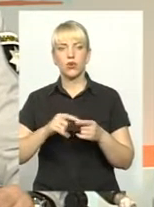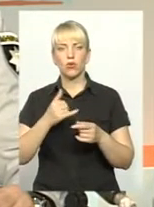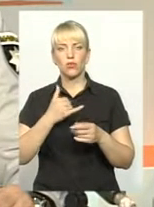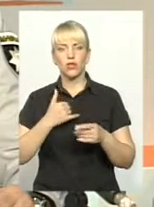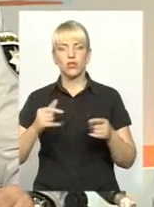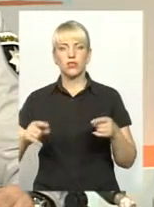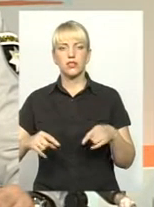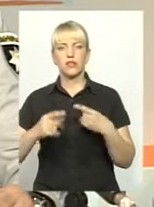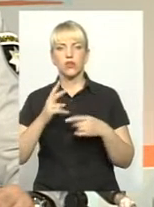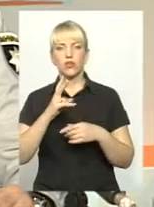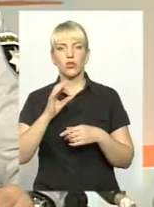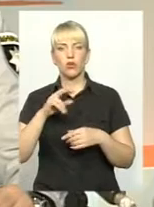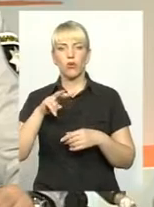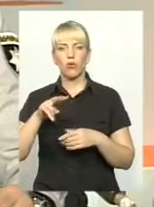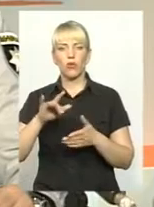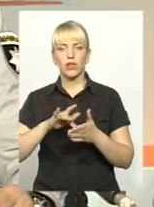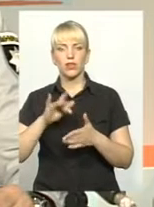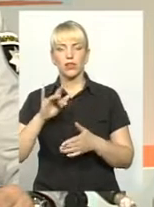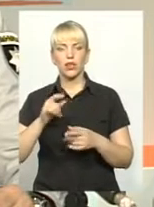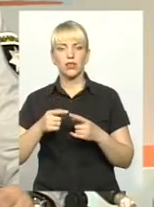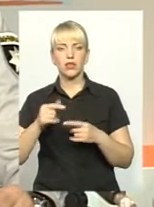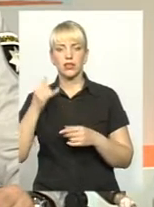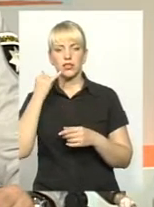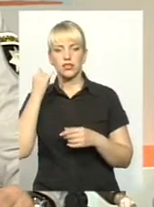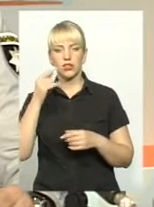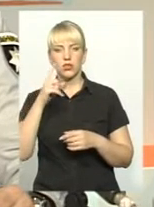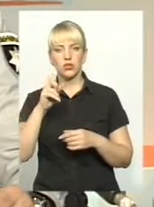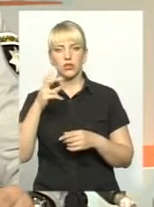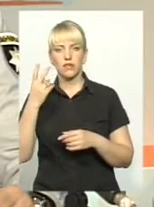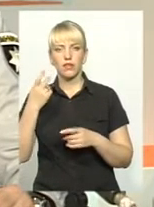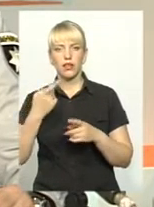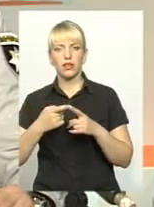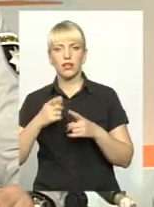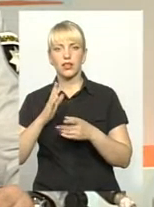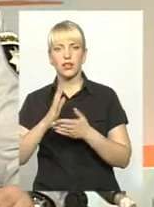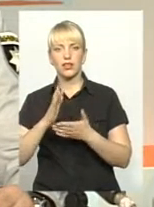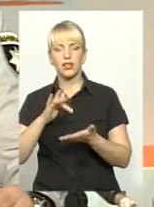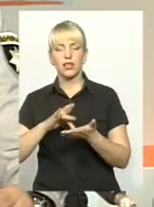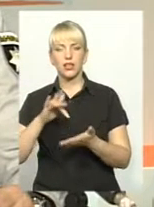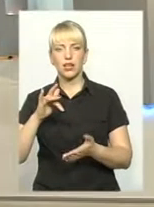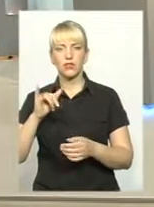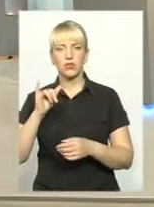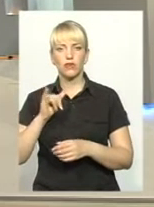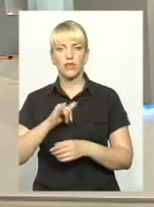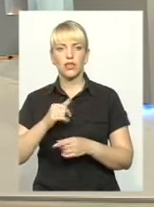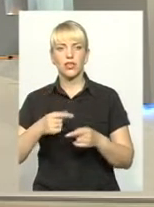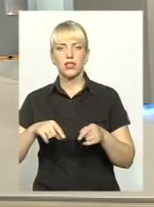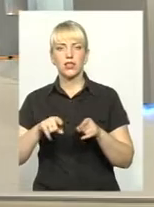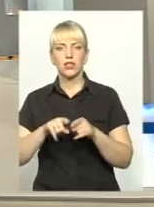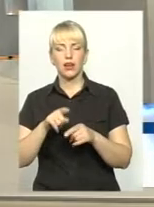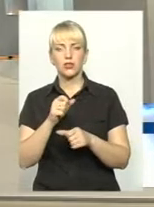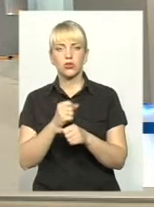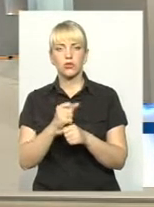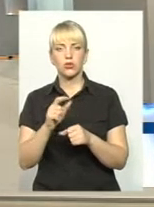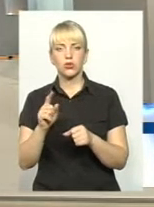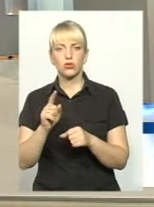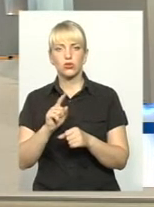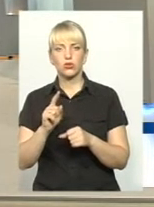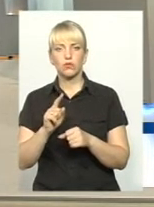і сьогодні дзвінок на лінію 102, він є централізований. І таким чином ми не даємо